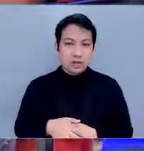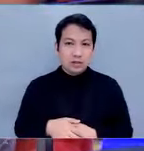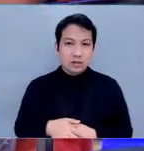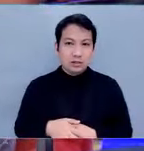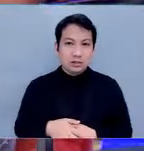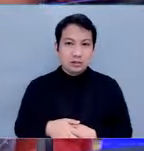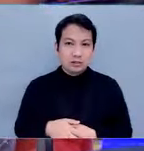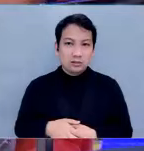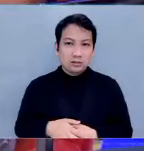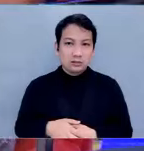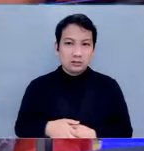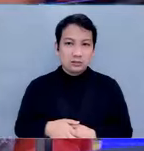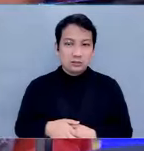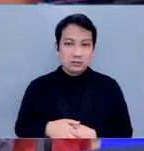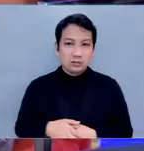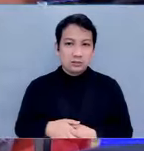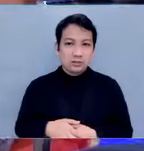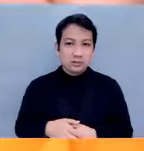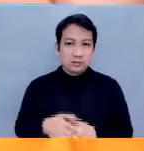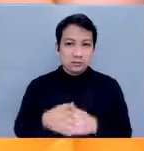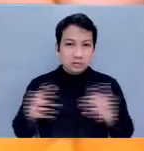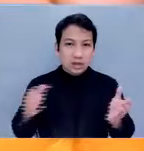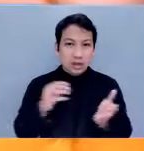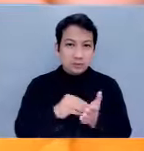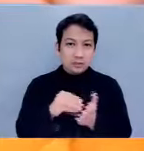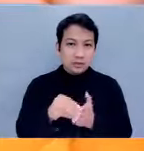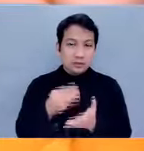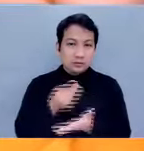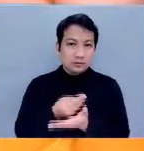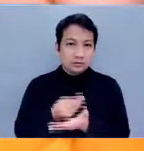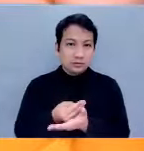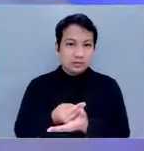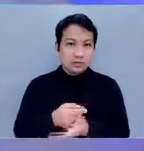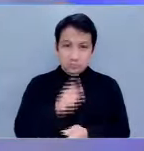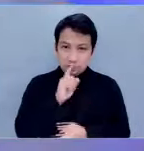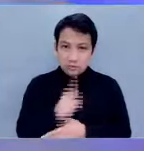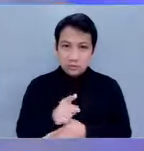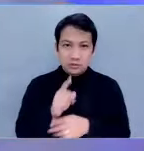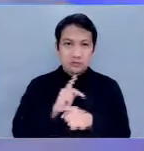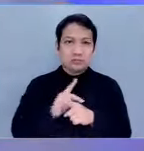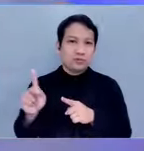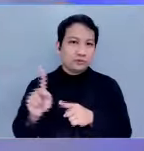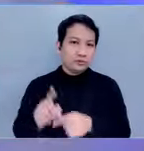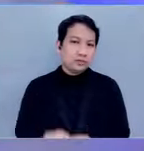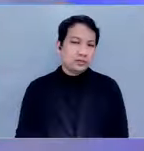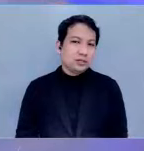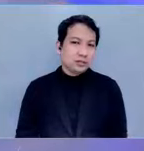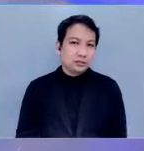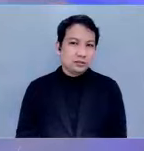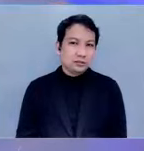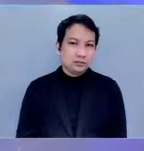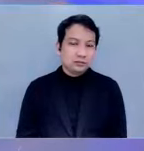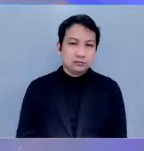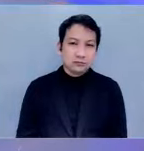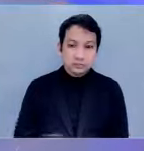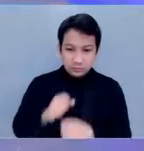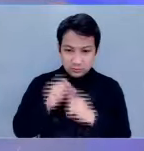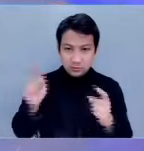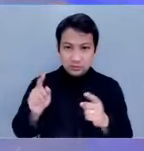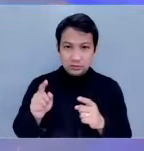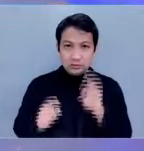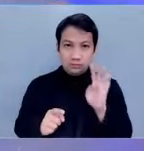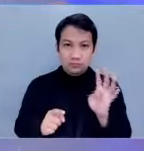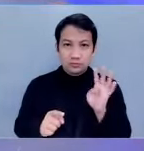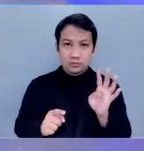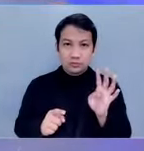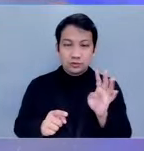And they earn a lot of money. Million. Yes. It's really a legit profession. Yes. And we found out the 40-plus million pala